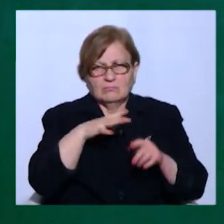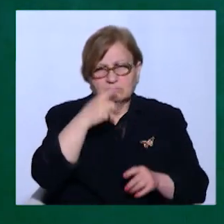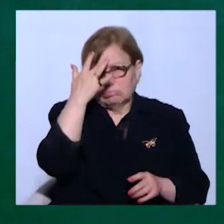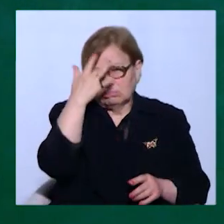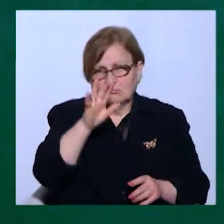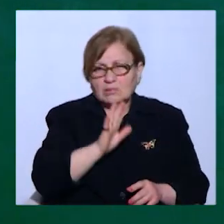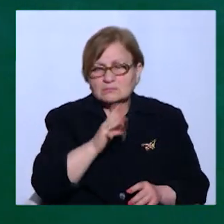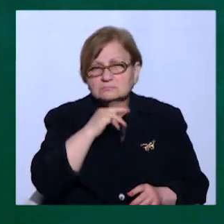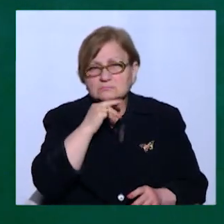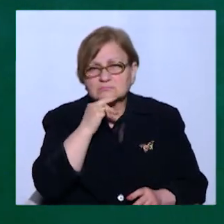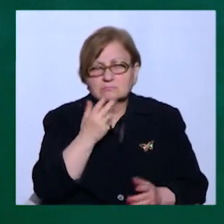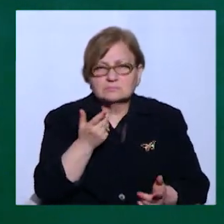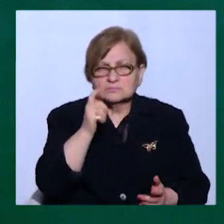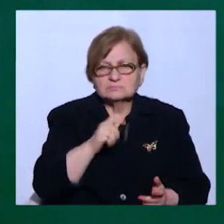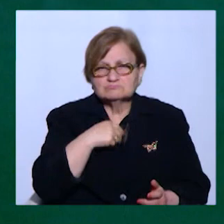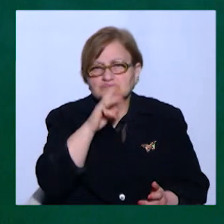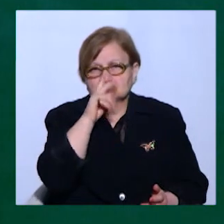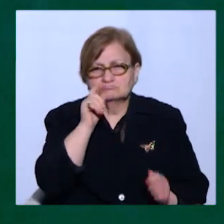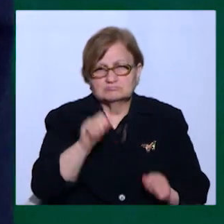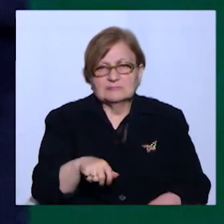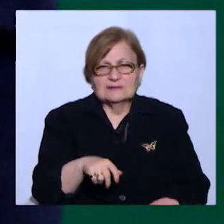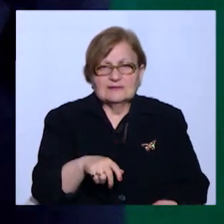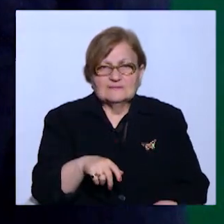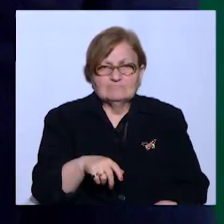უბრალოდ ადამიანები ვარ ჩვენ და რაღაცა გამოგჩება ხოლმე.